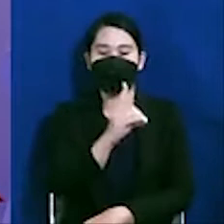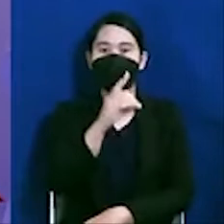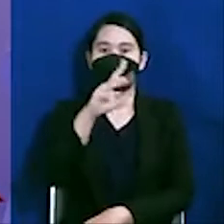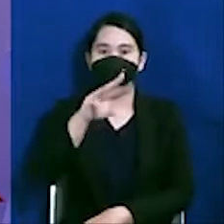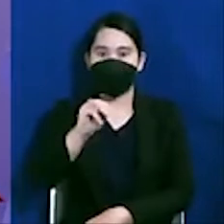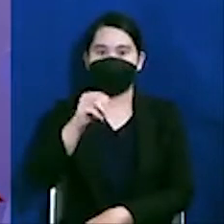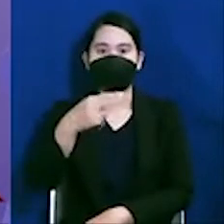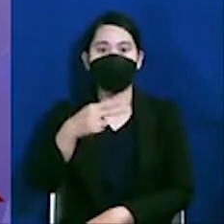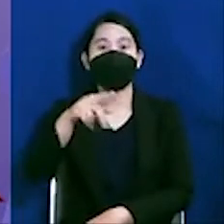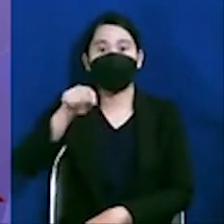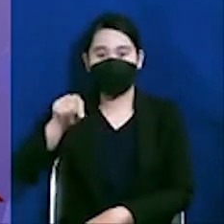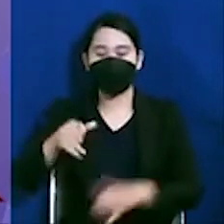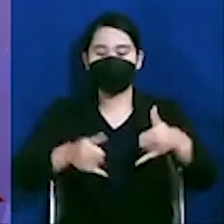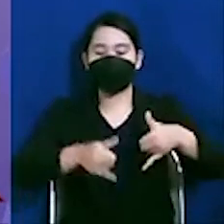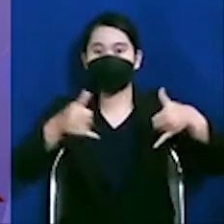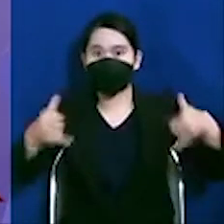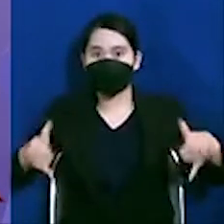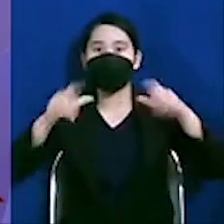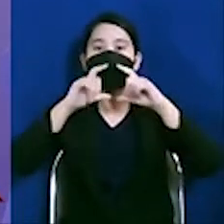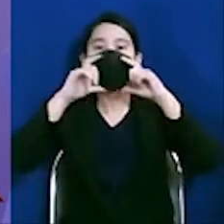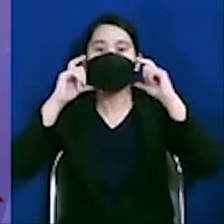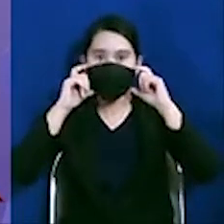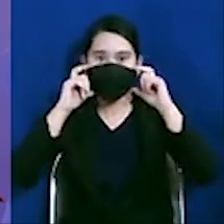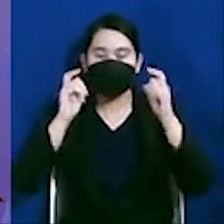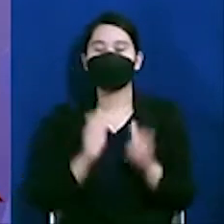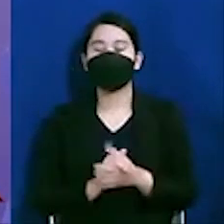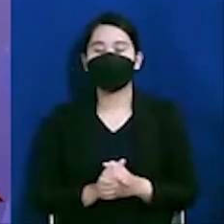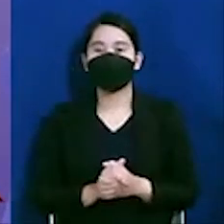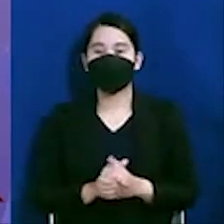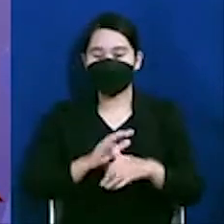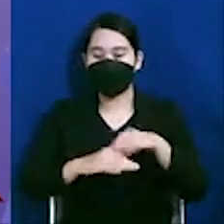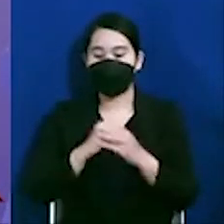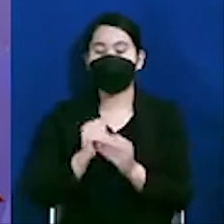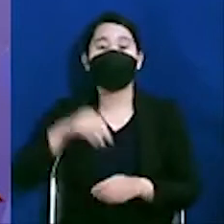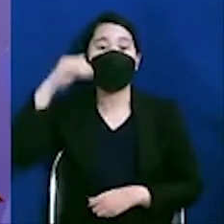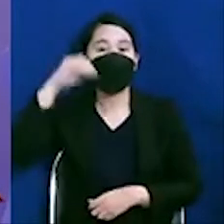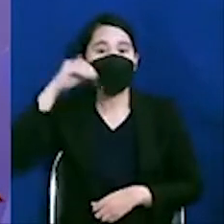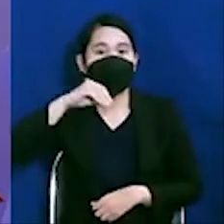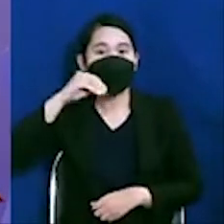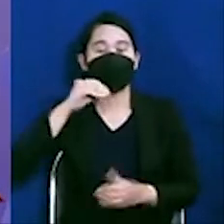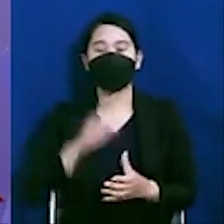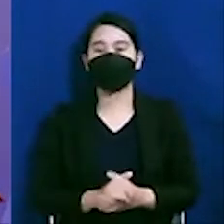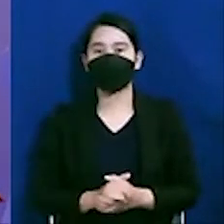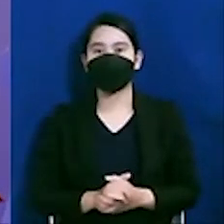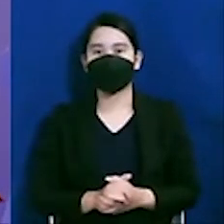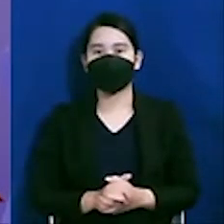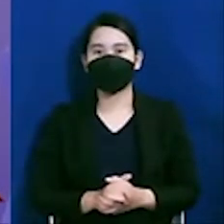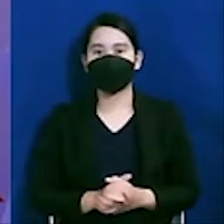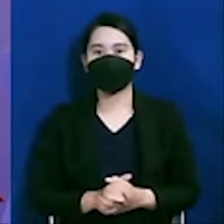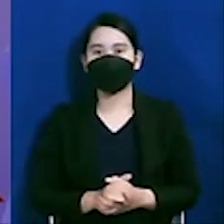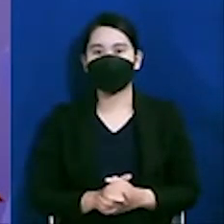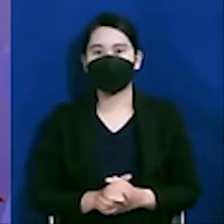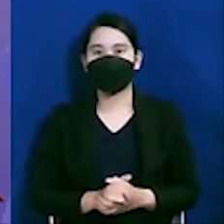เอาเว้นระยะห่างส่วนหน้ากากนะครับแล้วก็เอ่อล้างมือบ่อยๆนะครับแล้วก็มีเคสซิ่งนะครับ